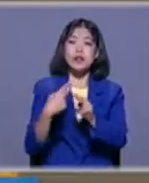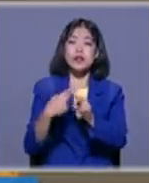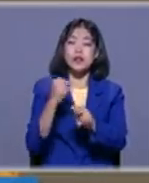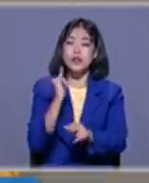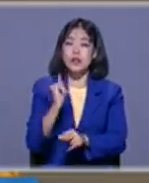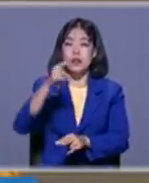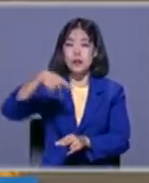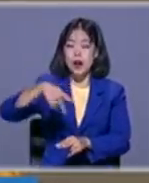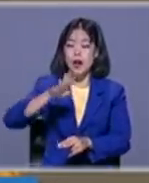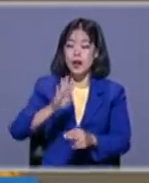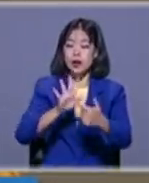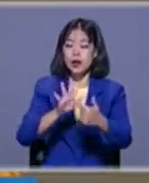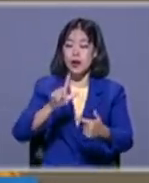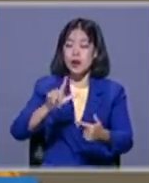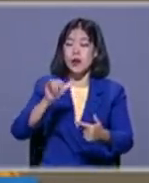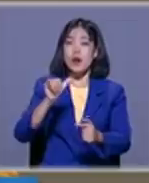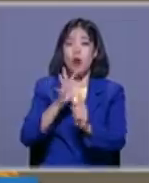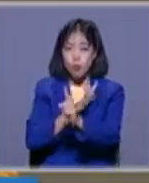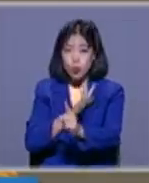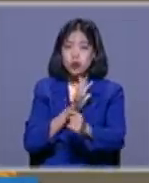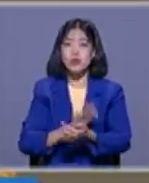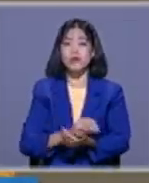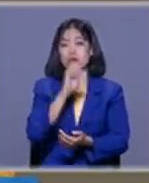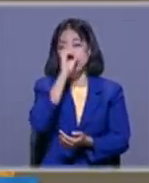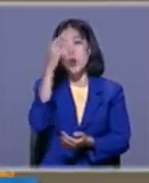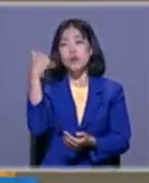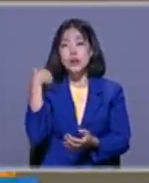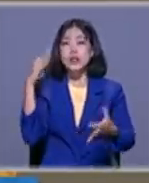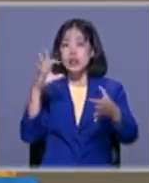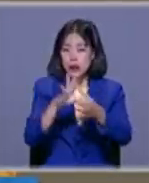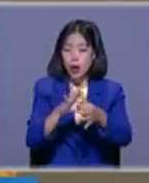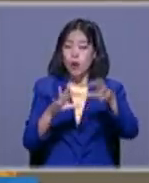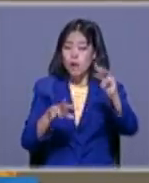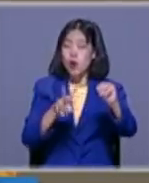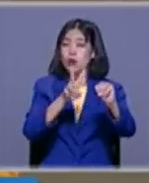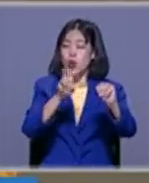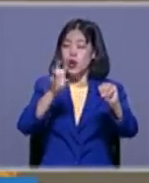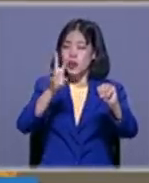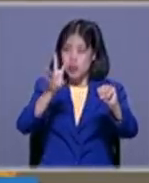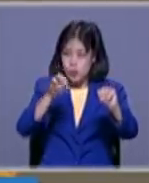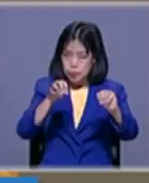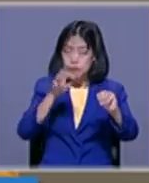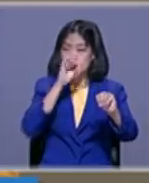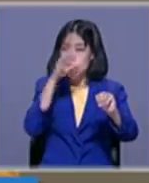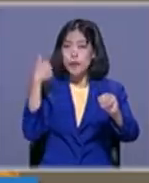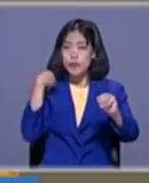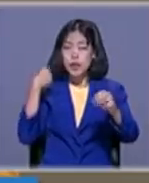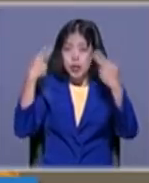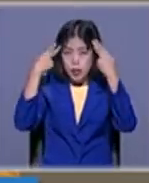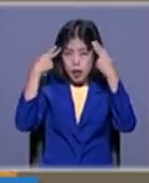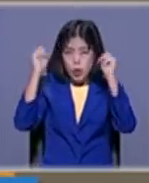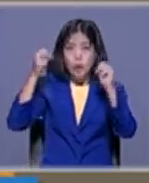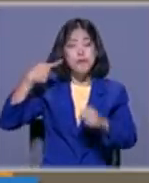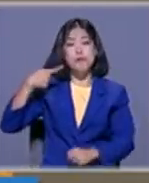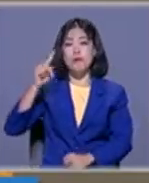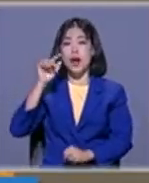อว่าไม่ต้องกลัวเรื่องพลเอกประยุทธ์จะถูกคว่ำกลางสภารัฐธรรมนูญมาตรา270นั้นเปิดทางเอาไว้ว่าให้พลเอกประยุทธ์นั้นสามาร